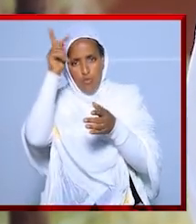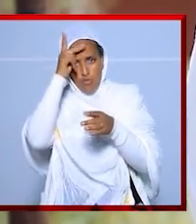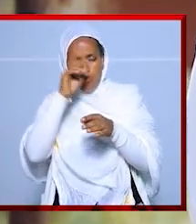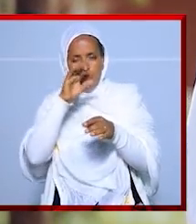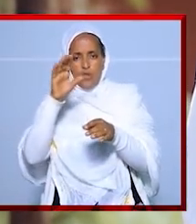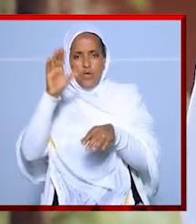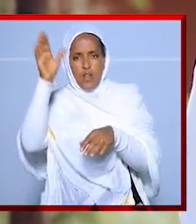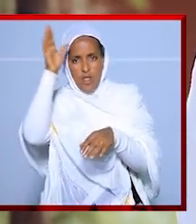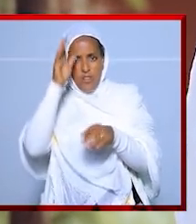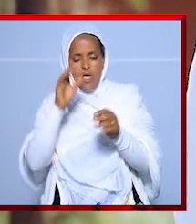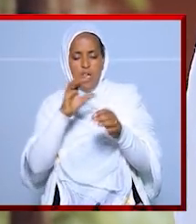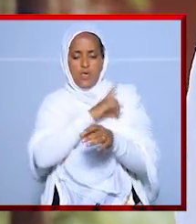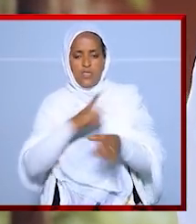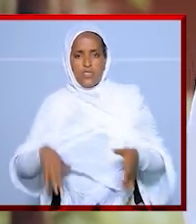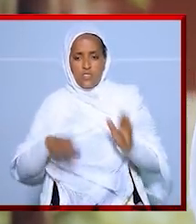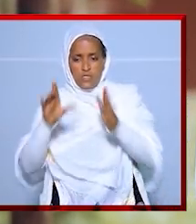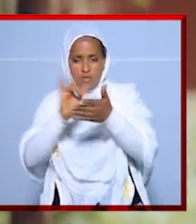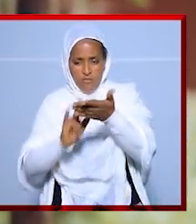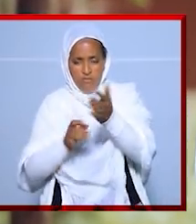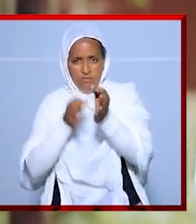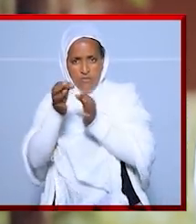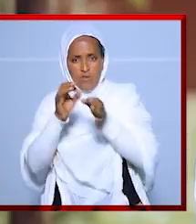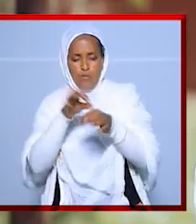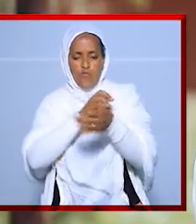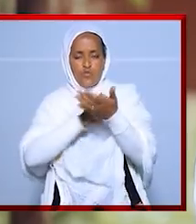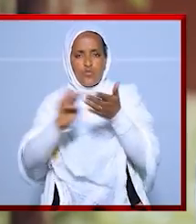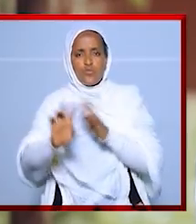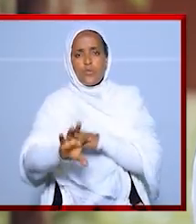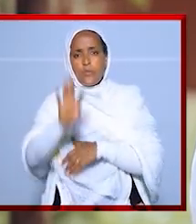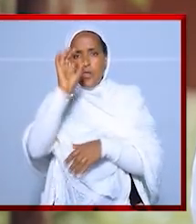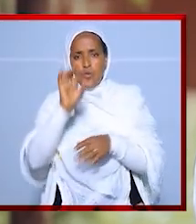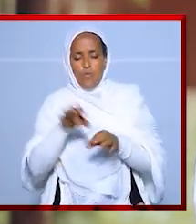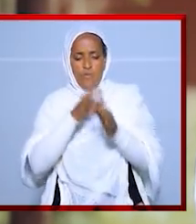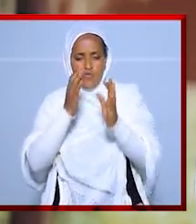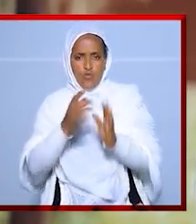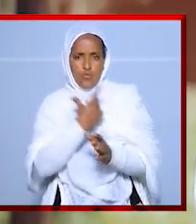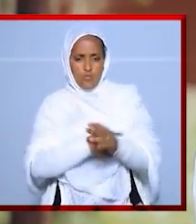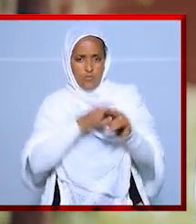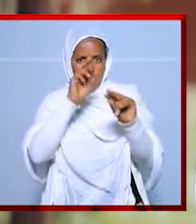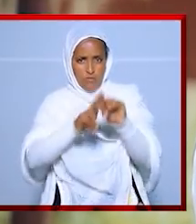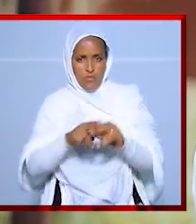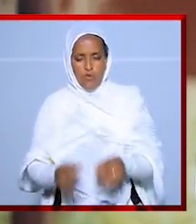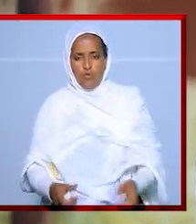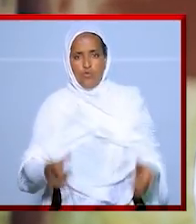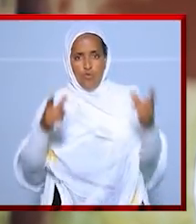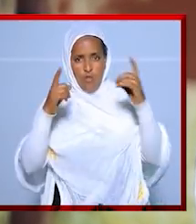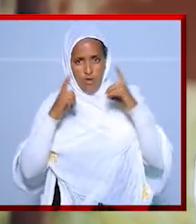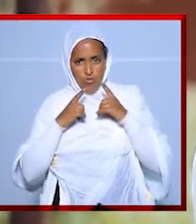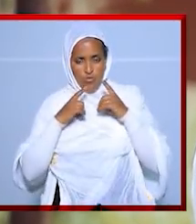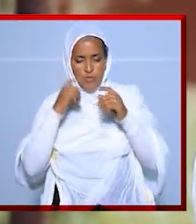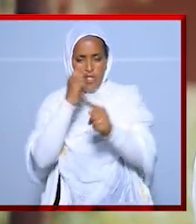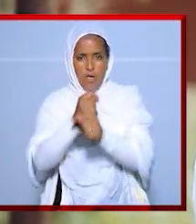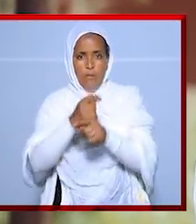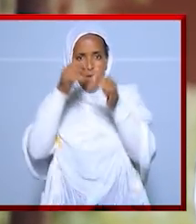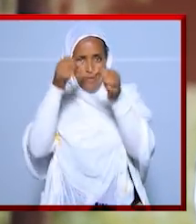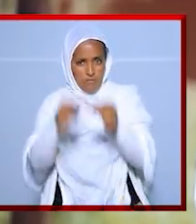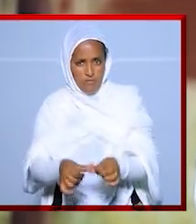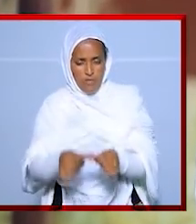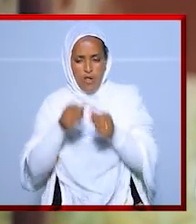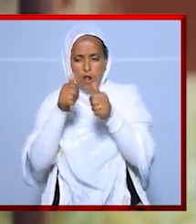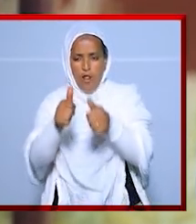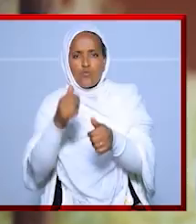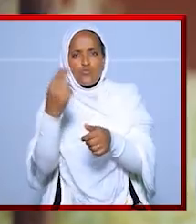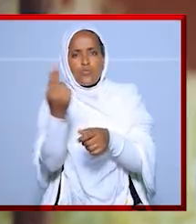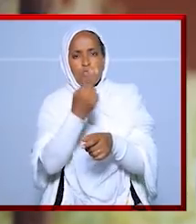ጳውሎስ ለገላትያ ክርስቲያኖች የዘረዘራቸው ከመንፈስ ቅዱስ የሚገኙ መንፈስ ቅዱስ ያደረበት ሰው ሊኖራቸው በተግባር